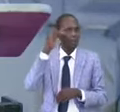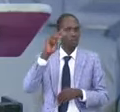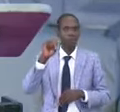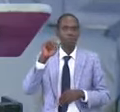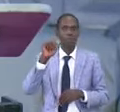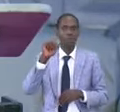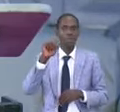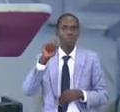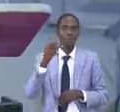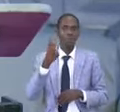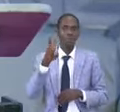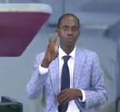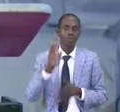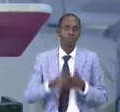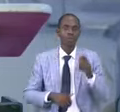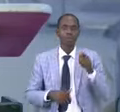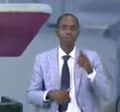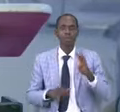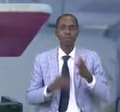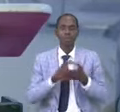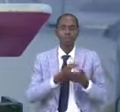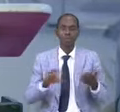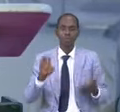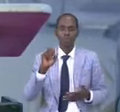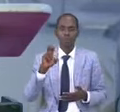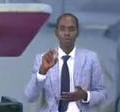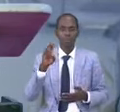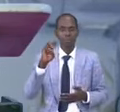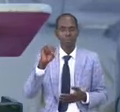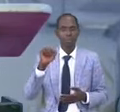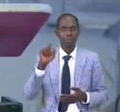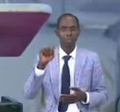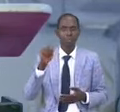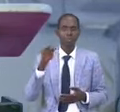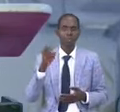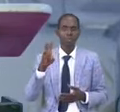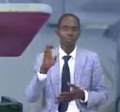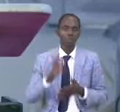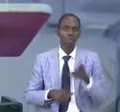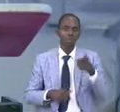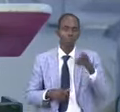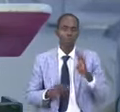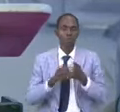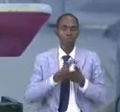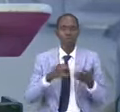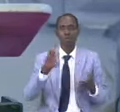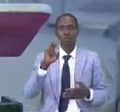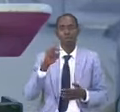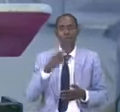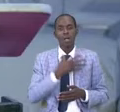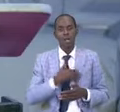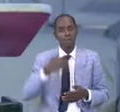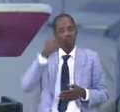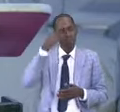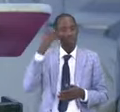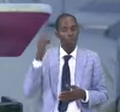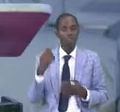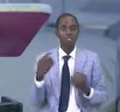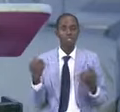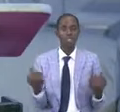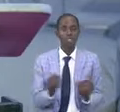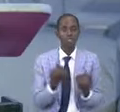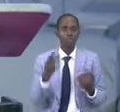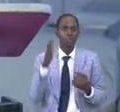du verset très versé 12 Mathieu 24 verset 12 et parce que ce sera accrue